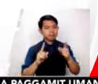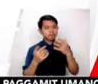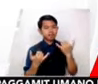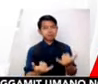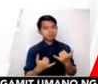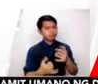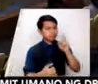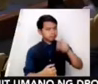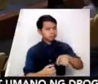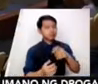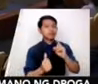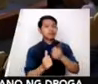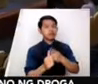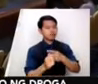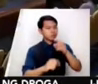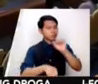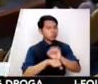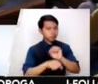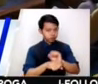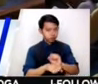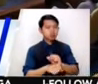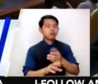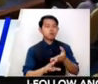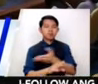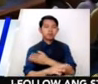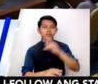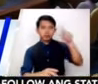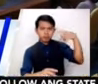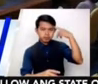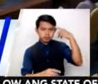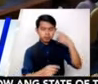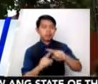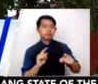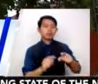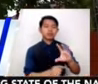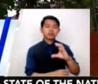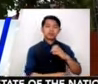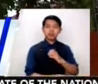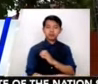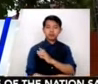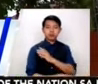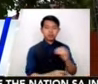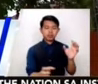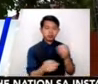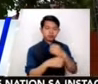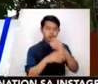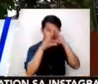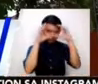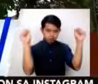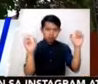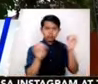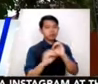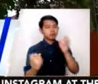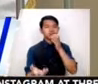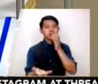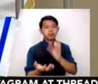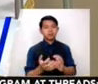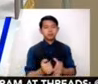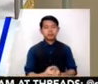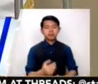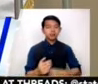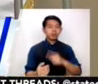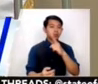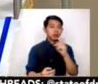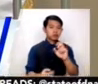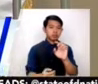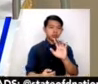politika. Wala pang tugon ng kamera at ang Malacanang sa pahayag ni Duterte. Sa 125 million pesos na confidential funds